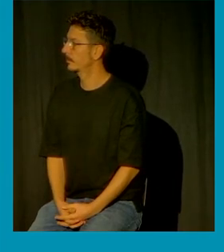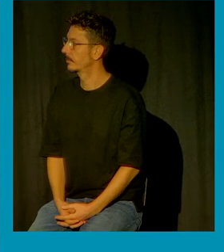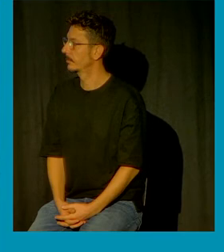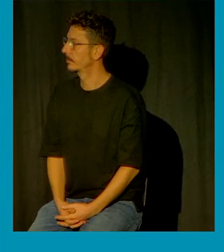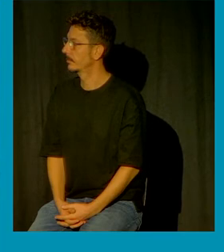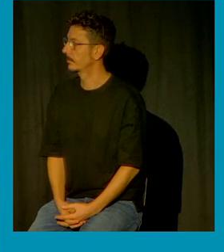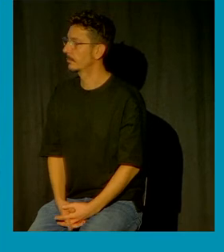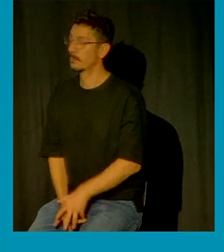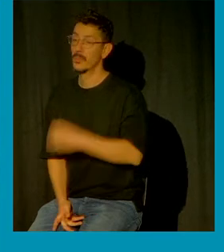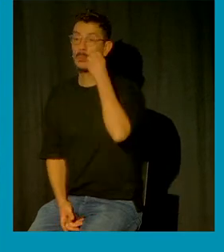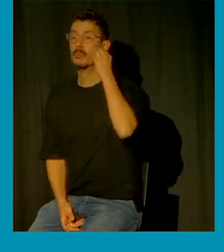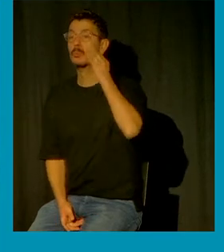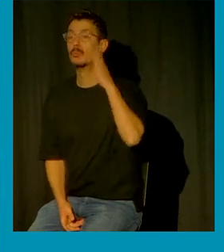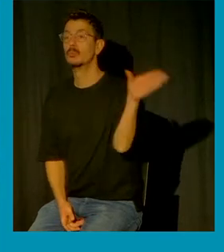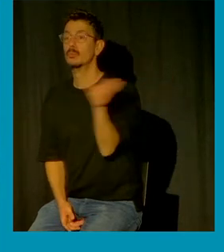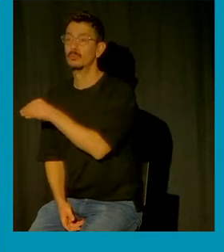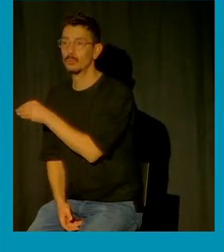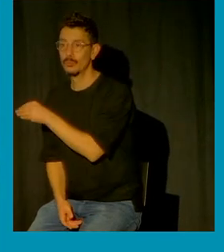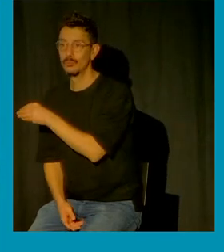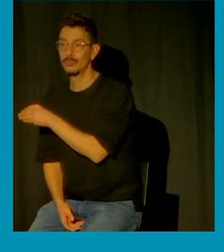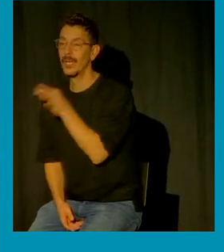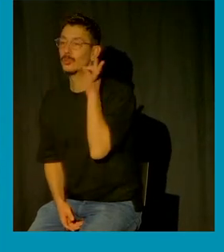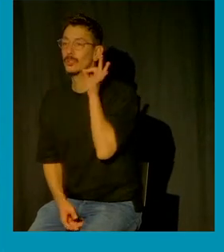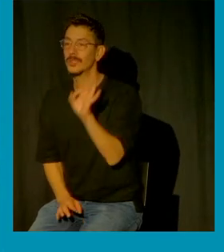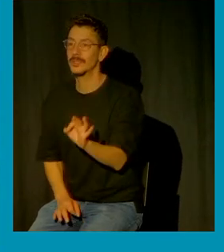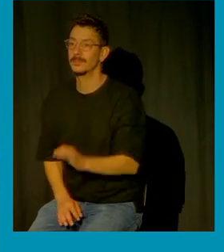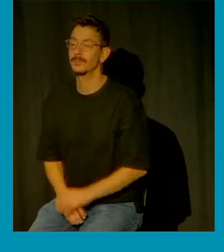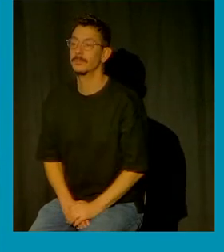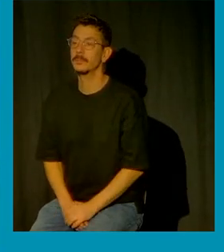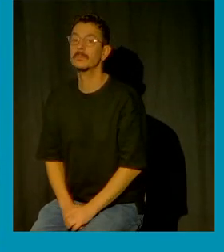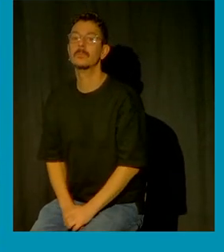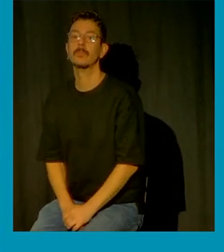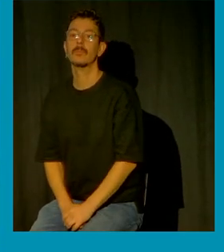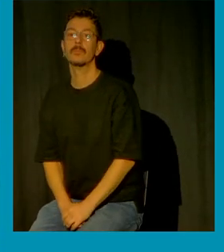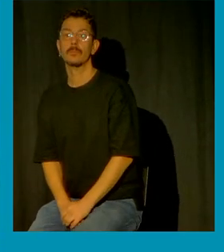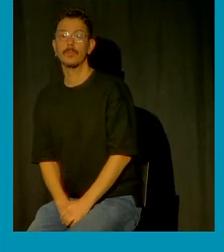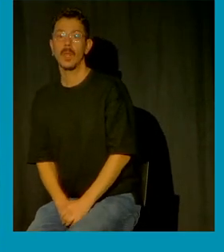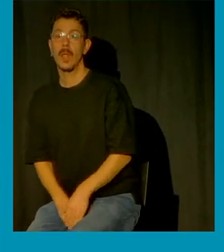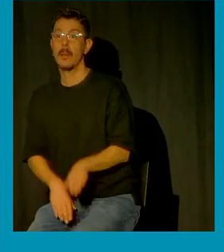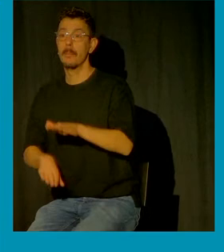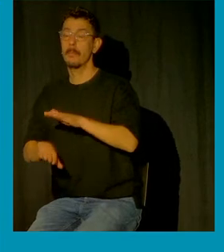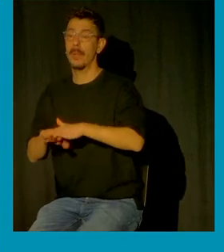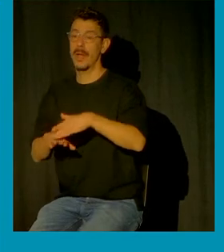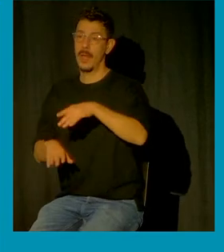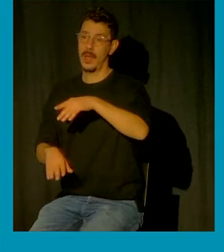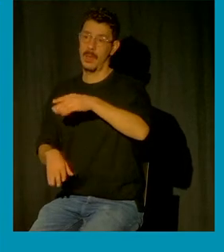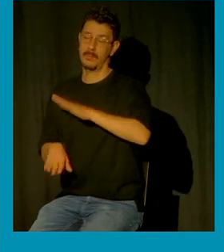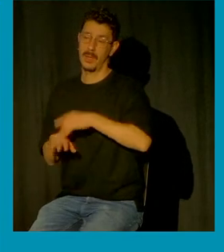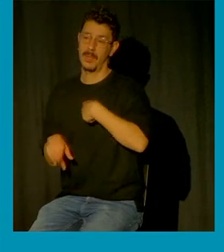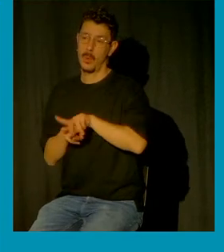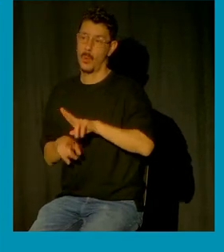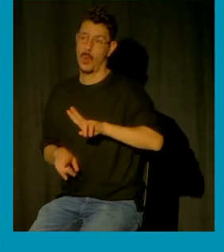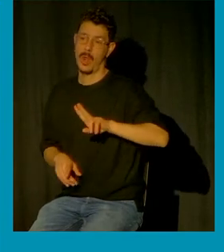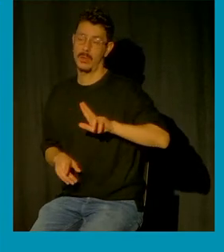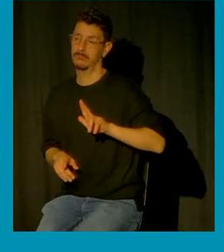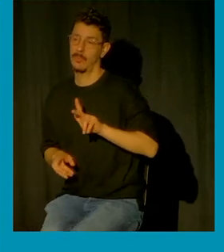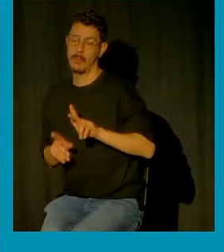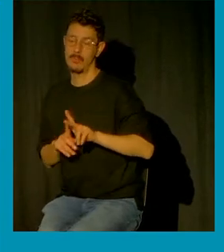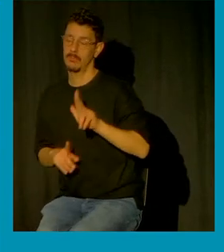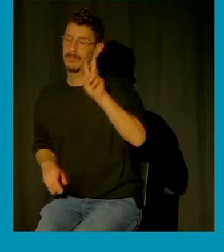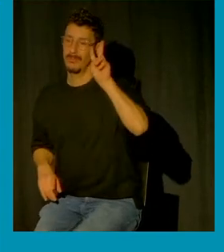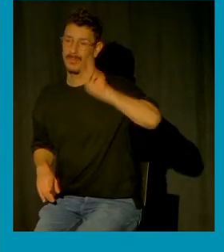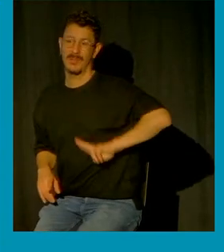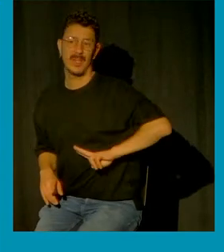Bé bon dia a tothom bon dia a totes la veritat és que és un privilegi ser aquí i bueno haver pogut escoltar aquesta